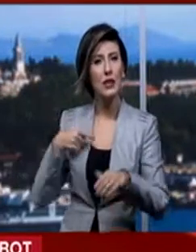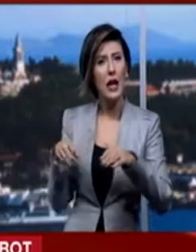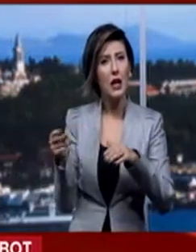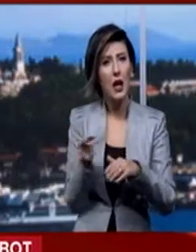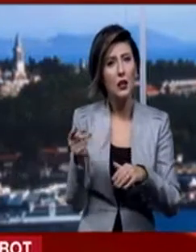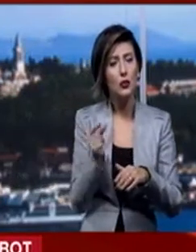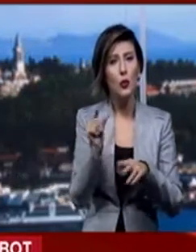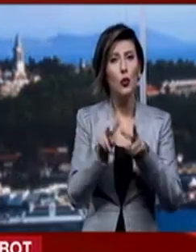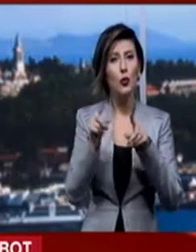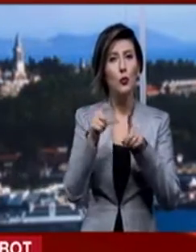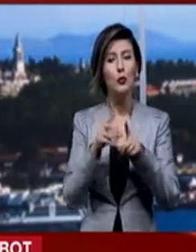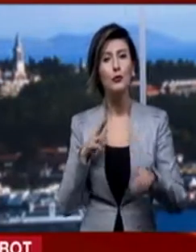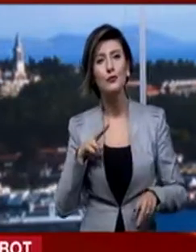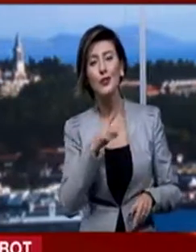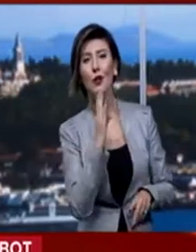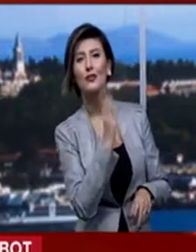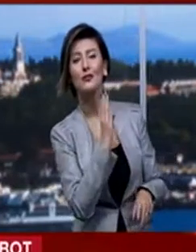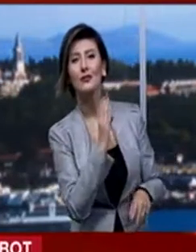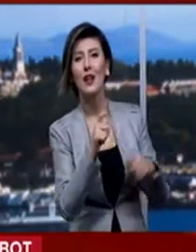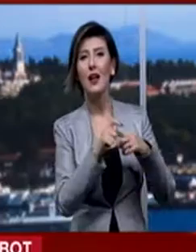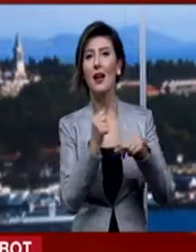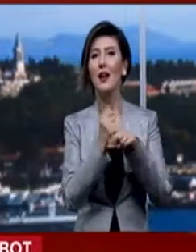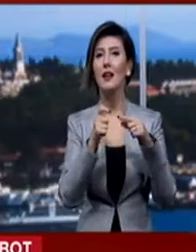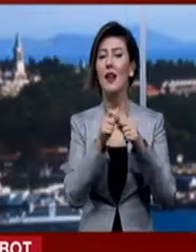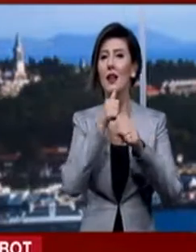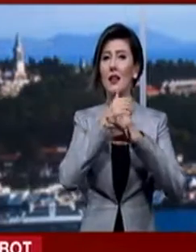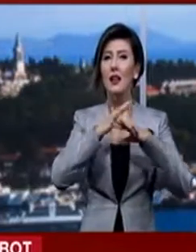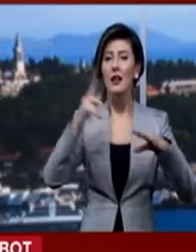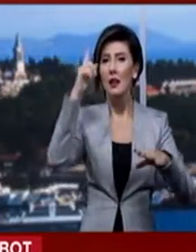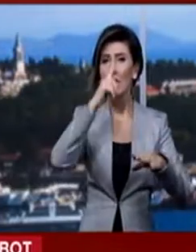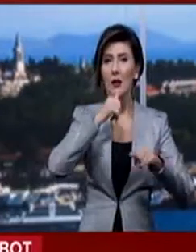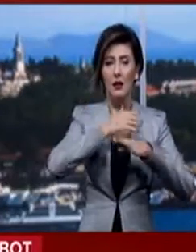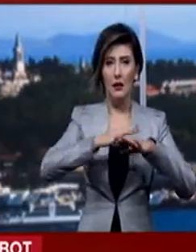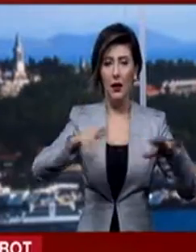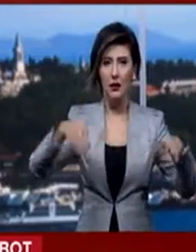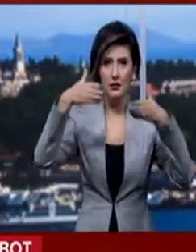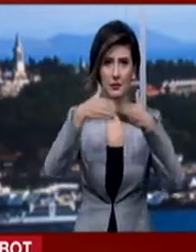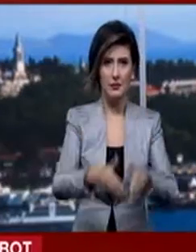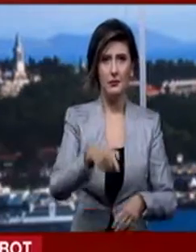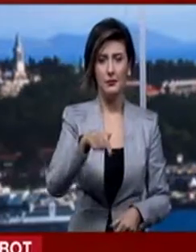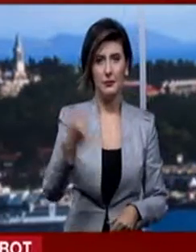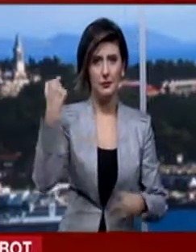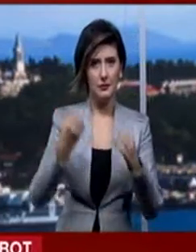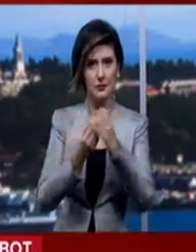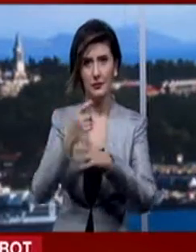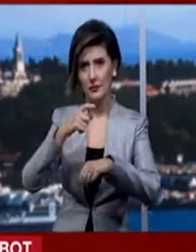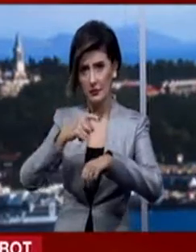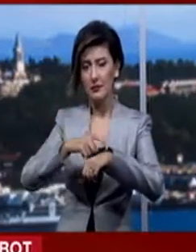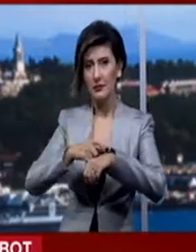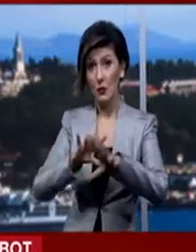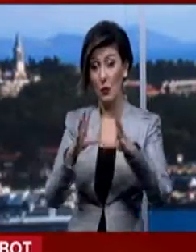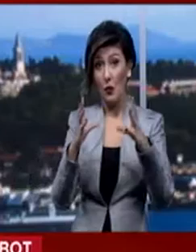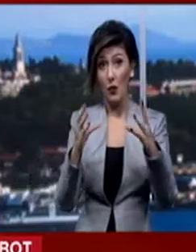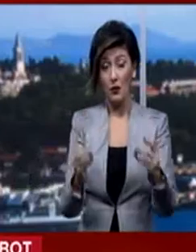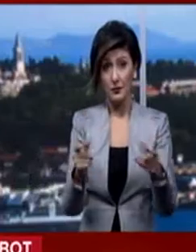sığınmacıların umuda yolculukları yine Ege Denizi'nin mavi sularında battı. Dün sabah saatlerinde